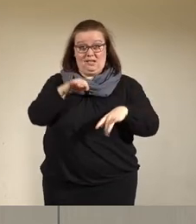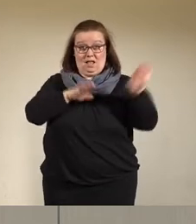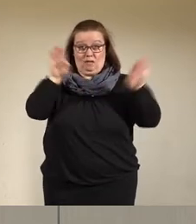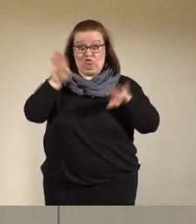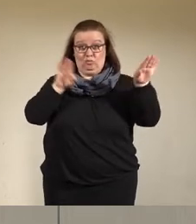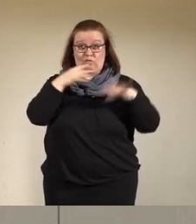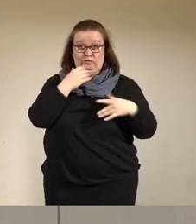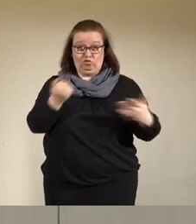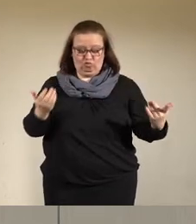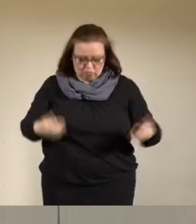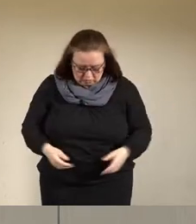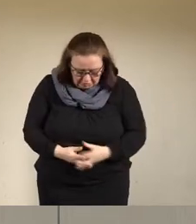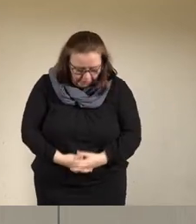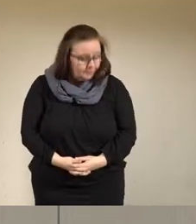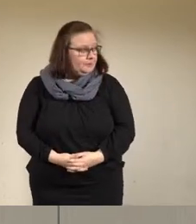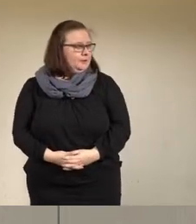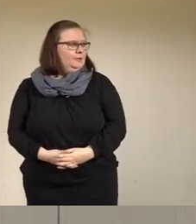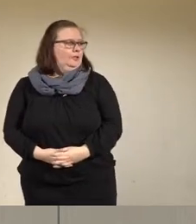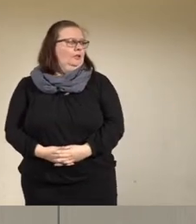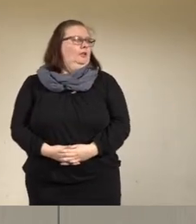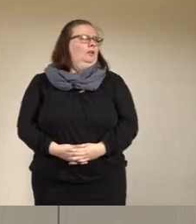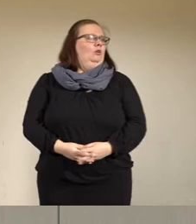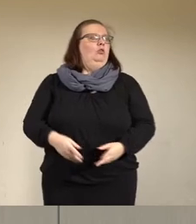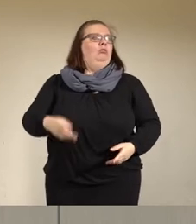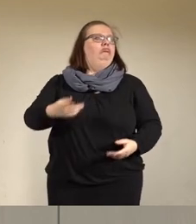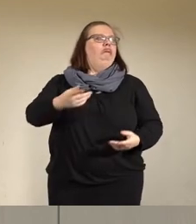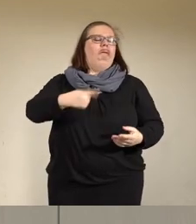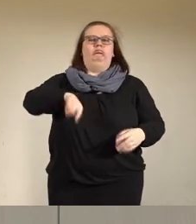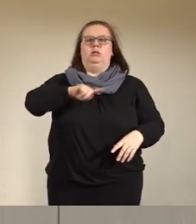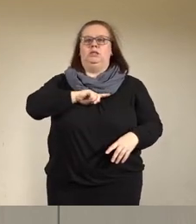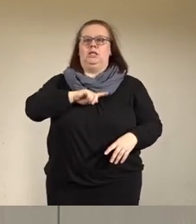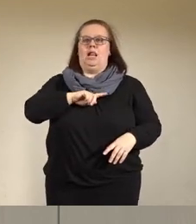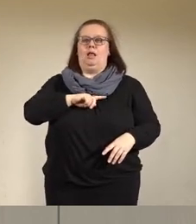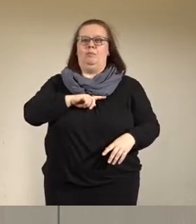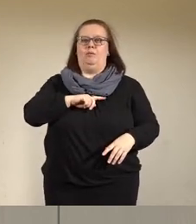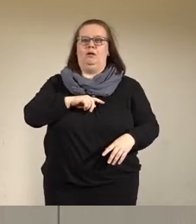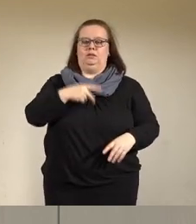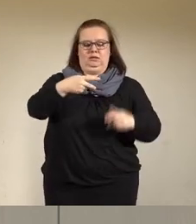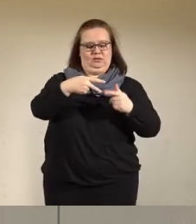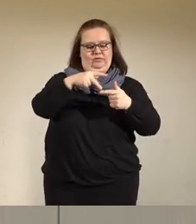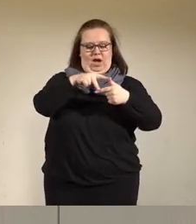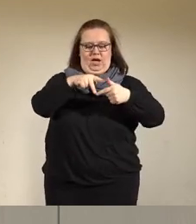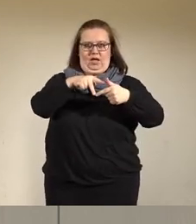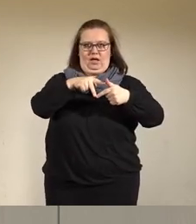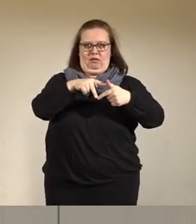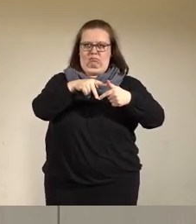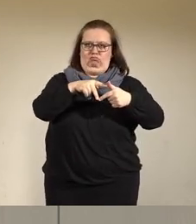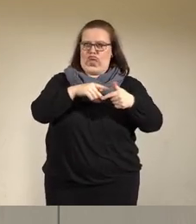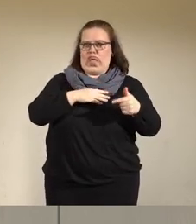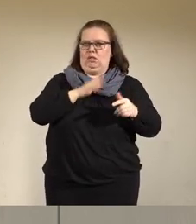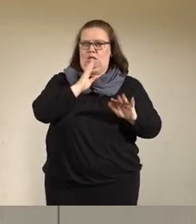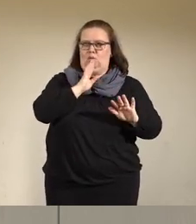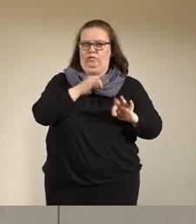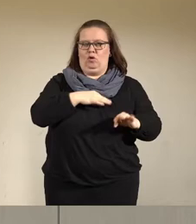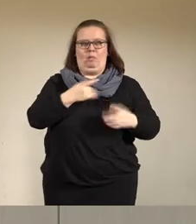legen. Also wir selber würden mit den zwei Punkten leben können, aber ich kann mir sehr gut vorstellen,